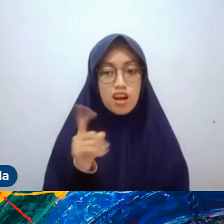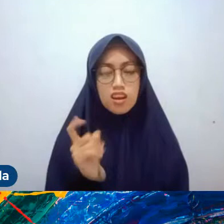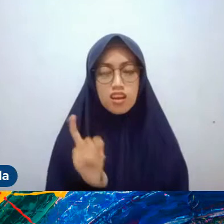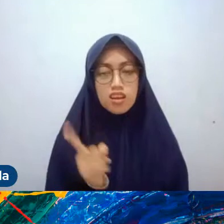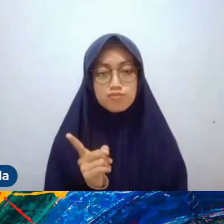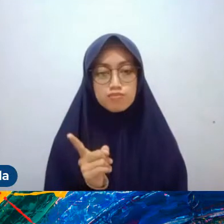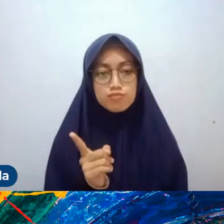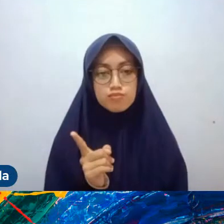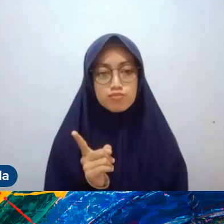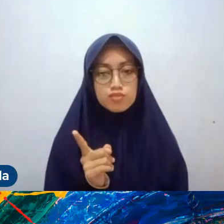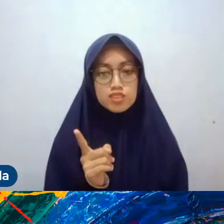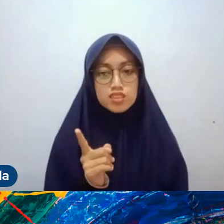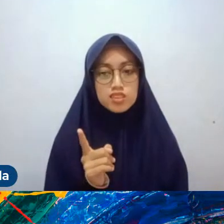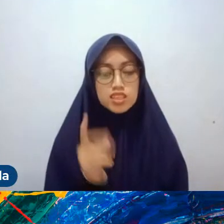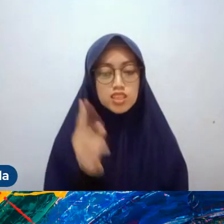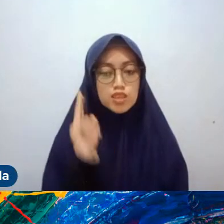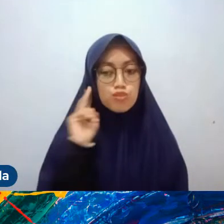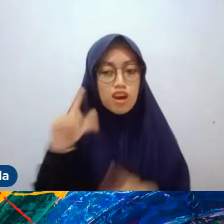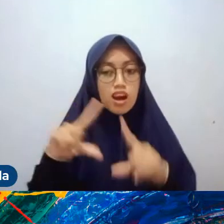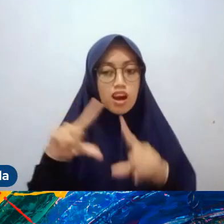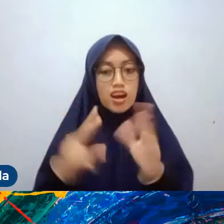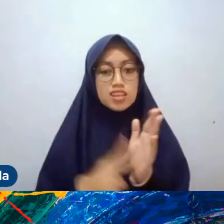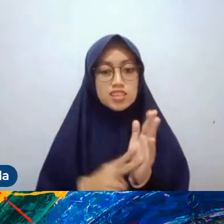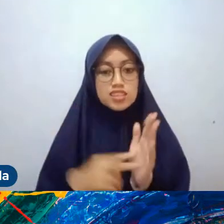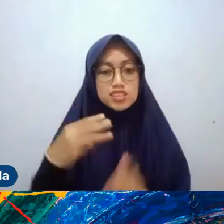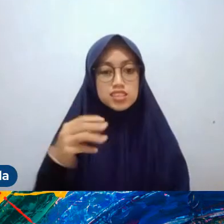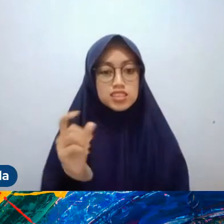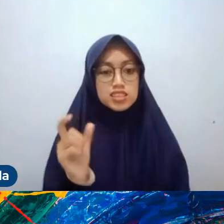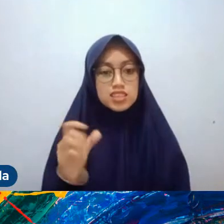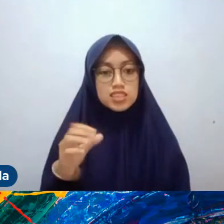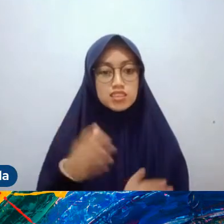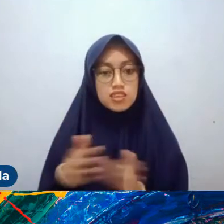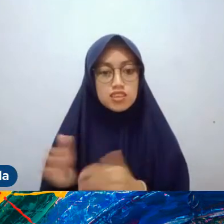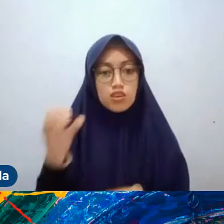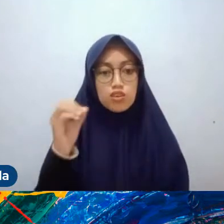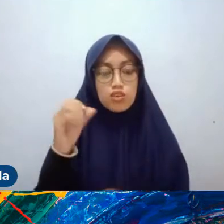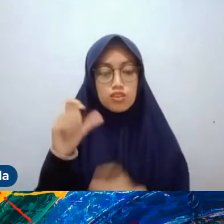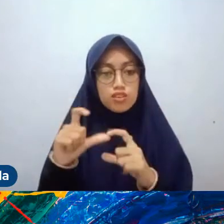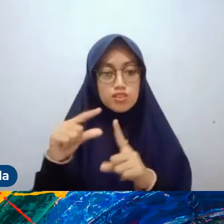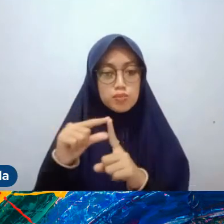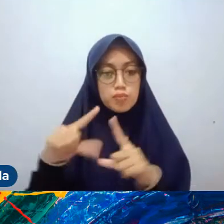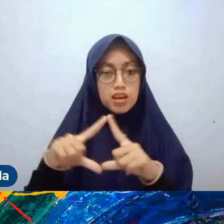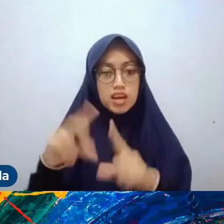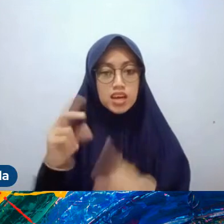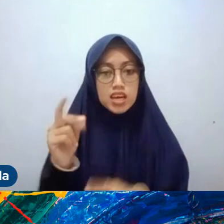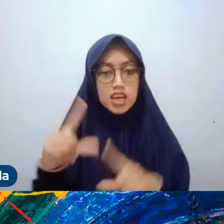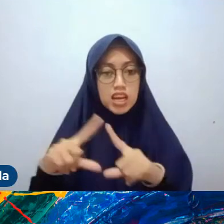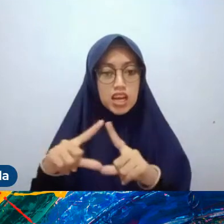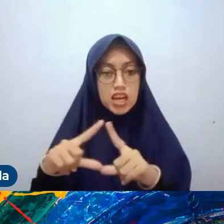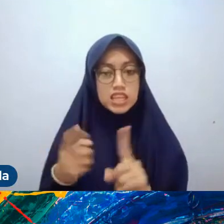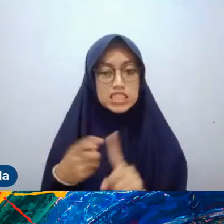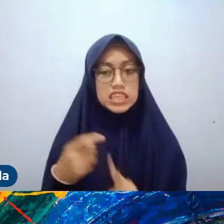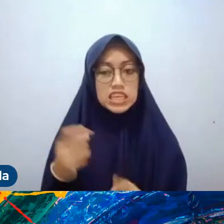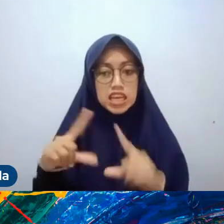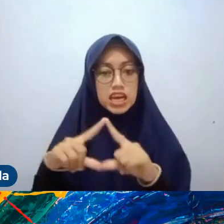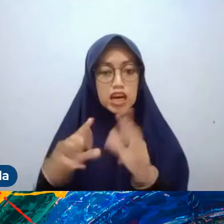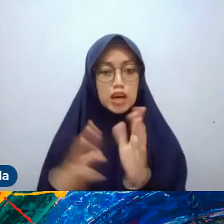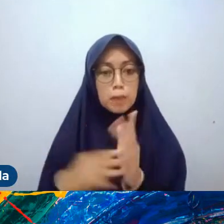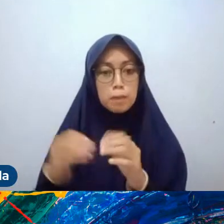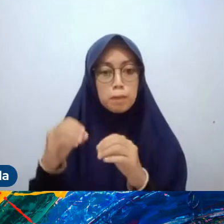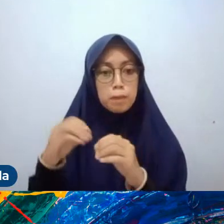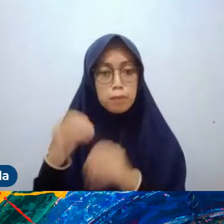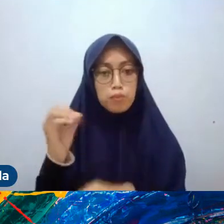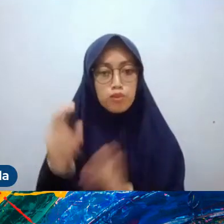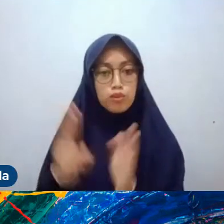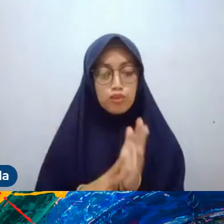ada Ibu Ane Ospara dari Kota Ambon. Wah, luar biasa Bu Ane. Ada Ibu